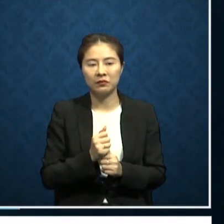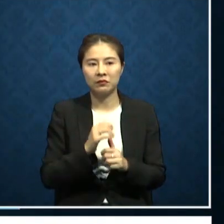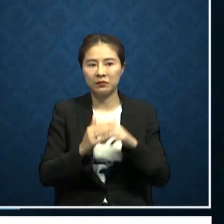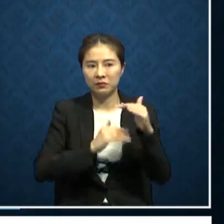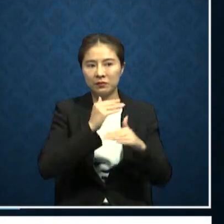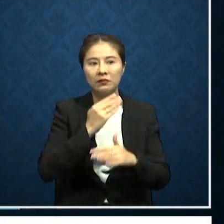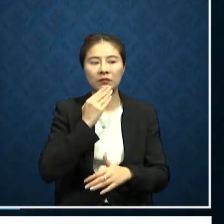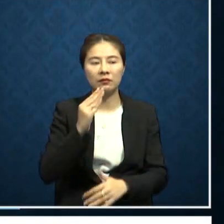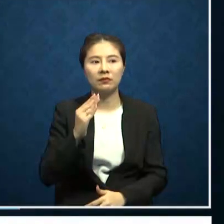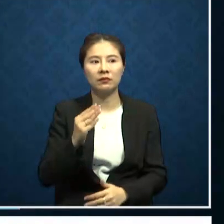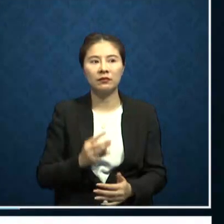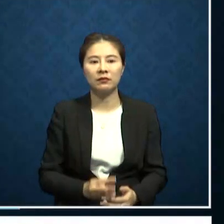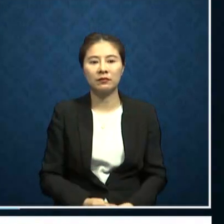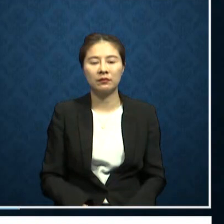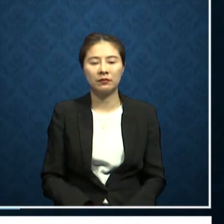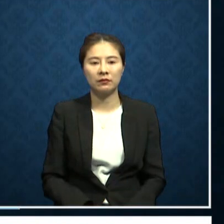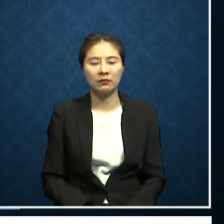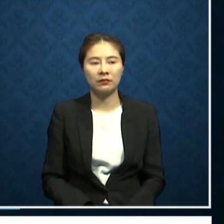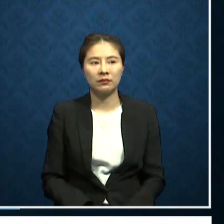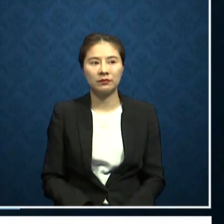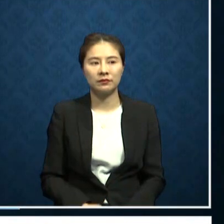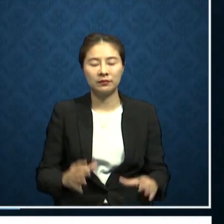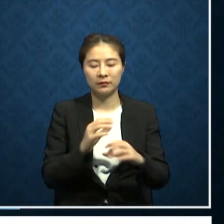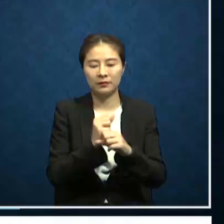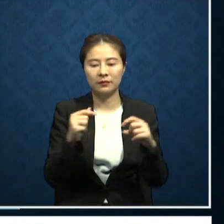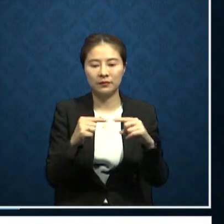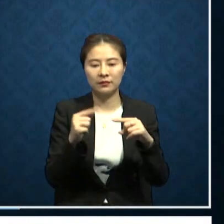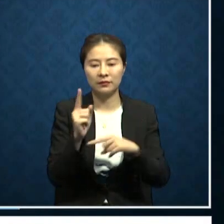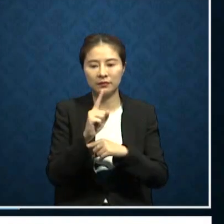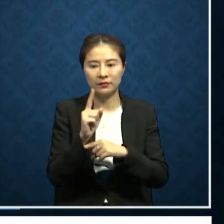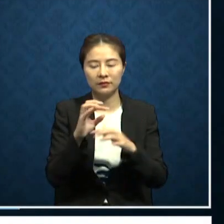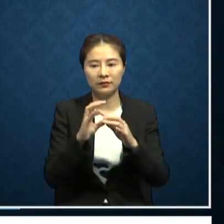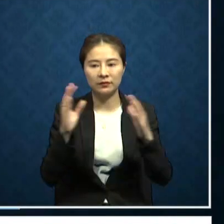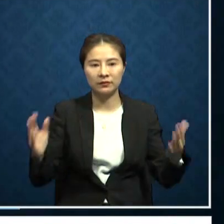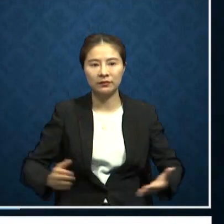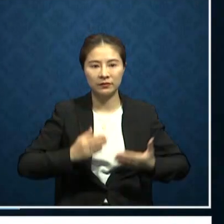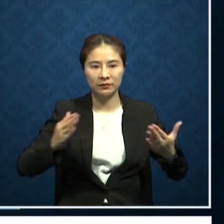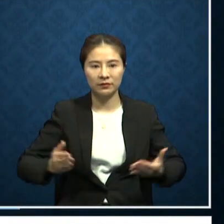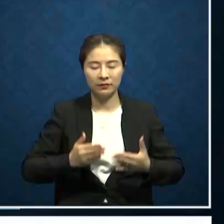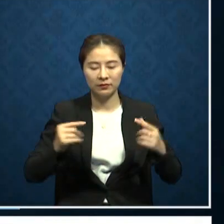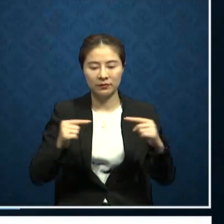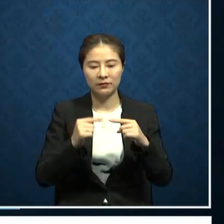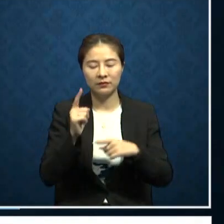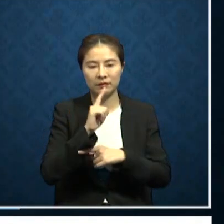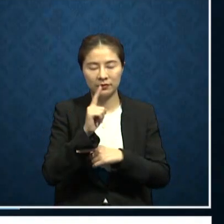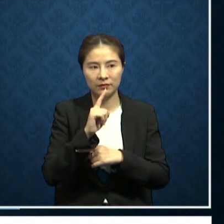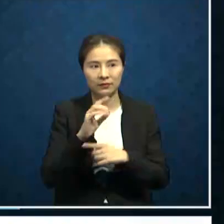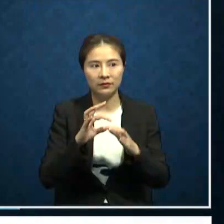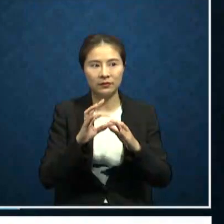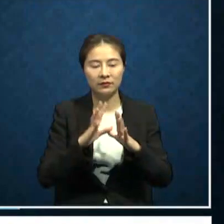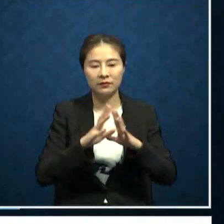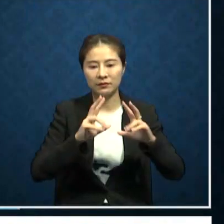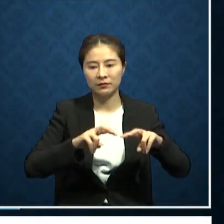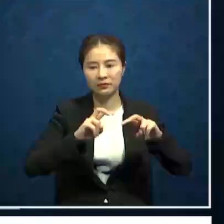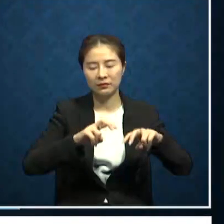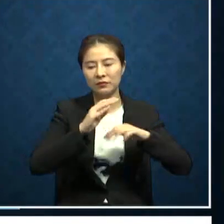สมัยค่ะมีข้อสรุปในเรื่องของปัจจัยสนับสนุนความสำเร็จนะคะมีการศึกษา